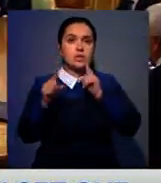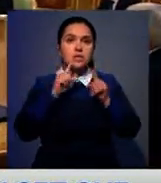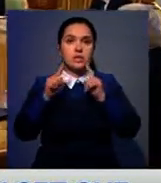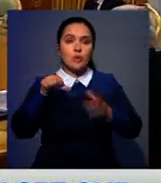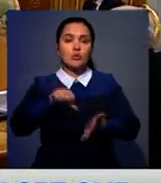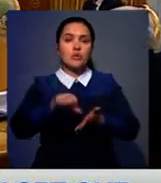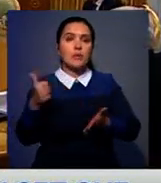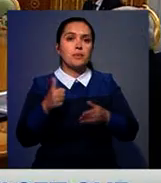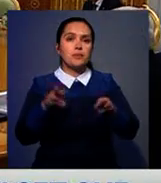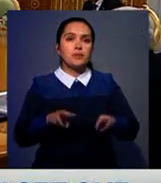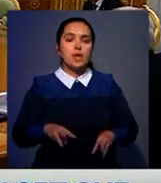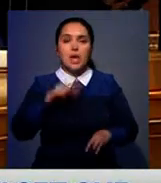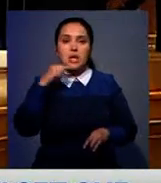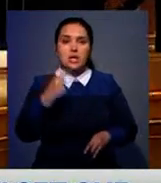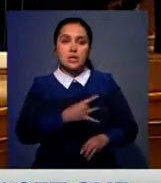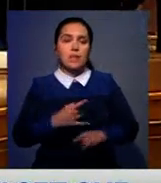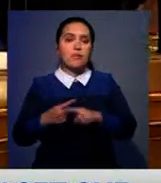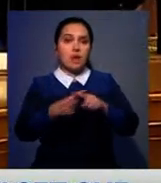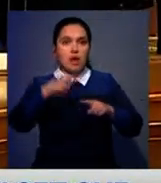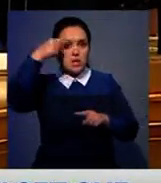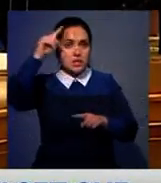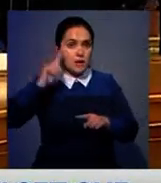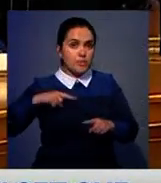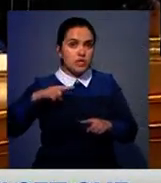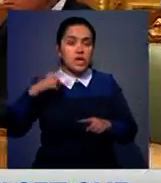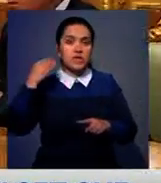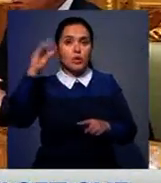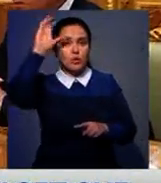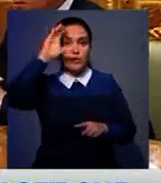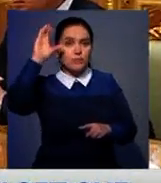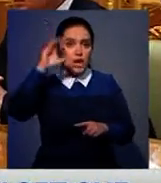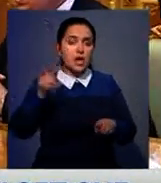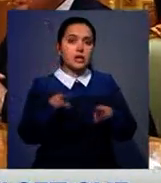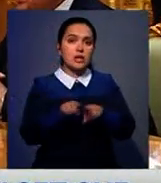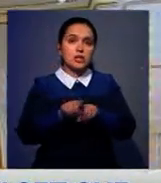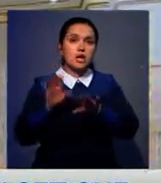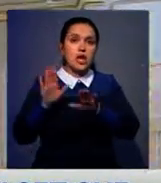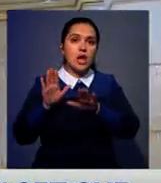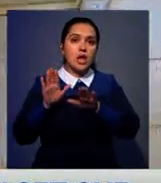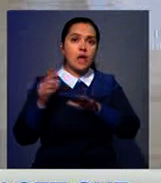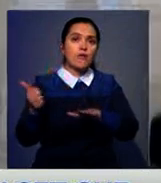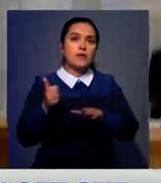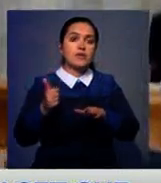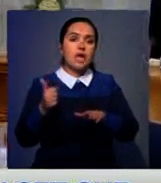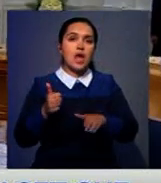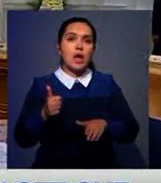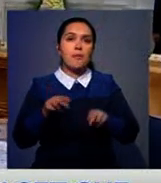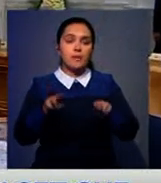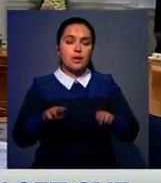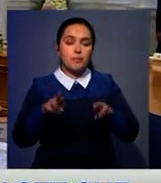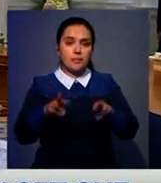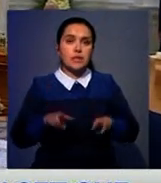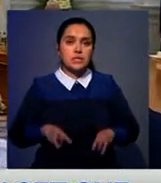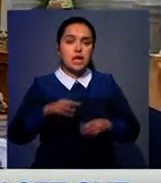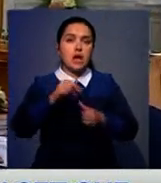приняли участие премьер-министры России, Беларуси, Азербайджана, Таджикистана, Узбекистана, а также вице-премьеры Армении и Кыргызстана.